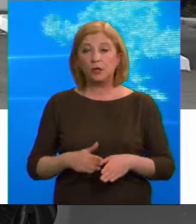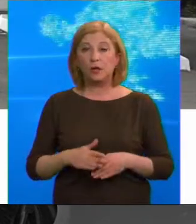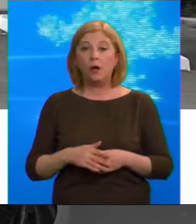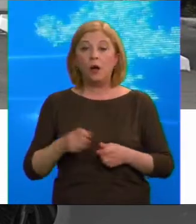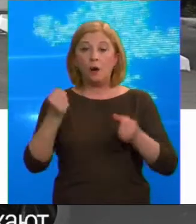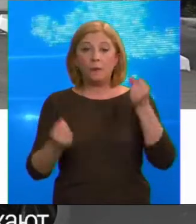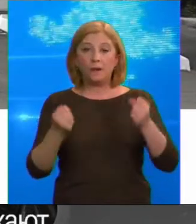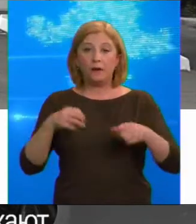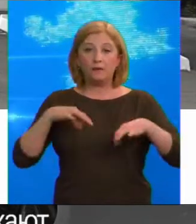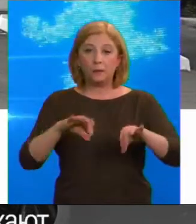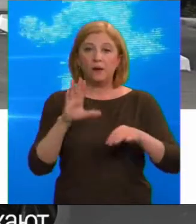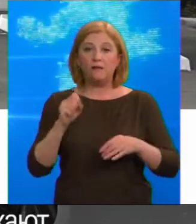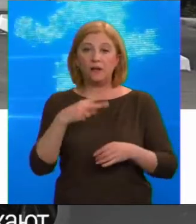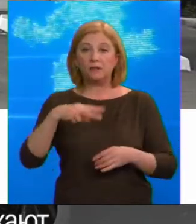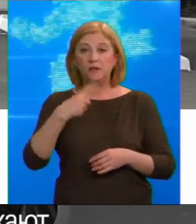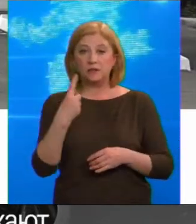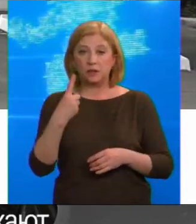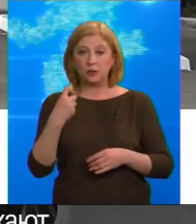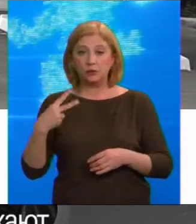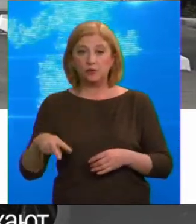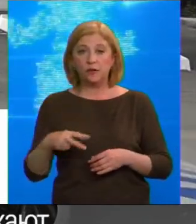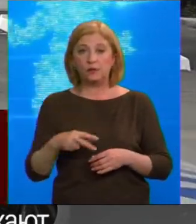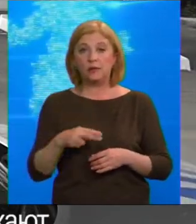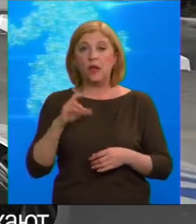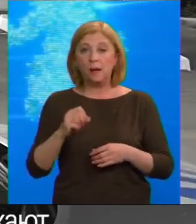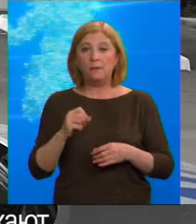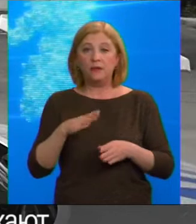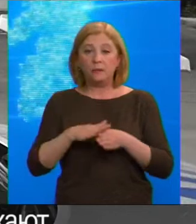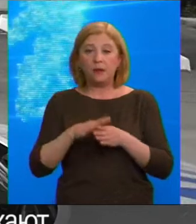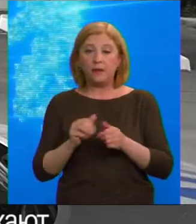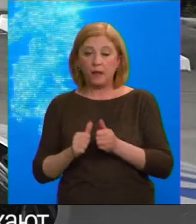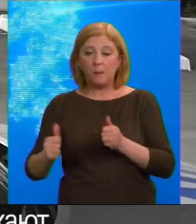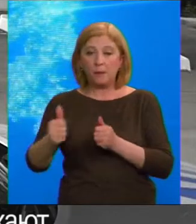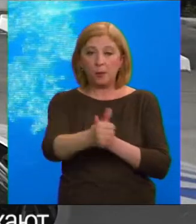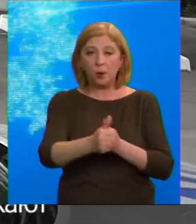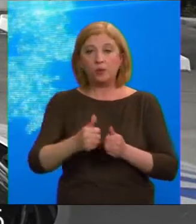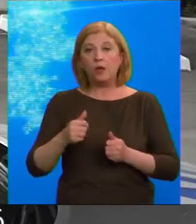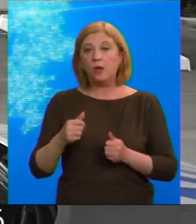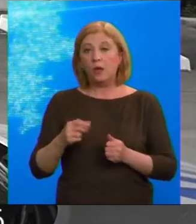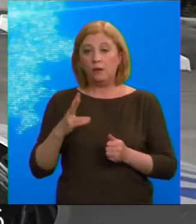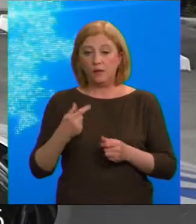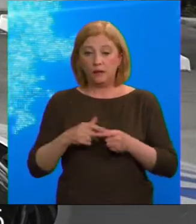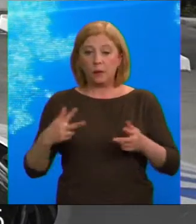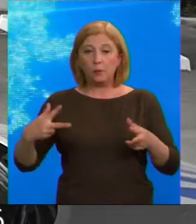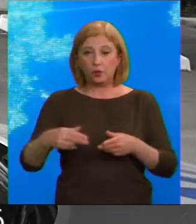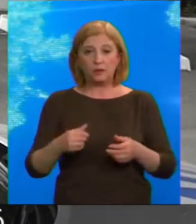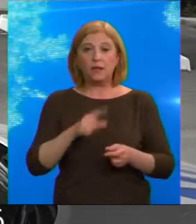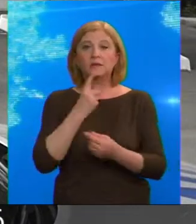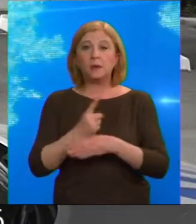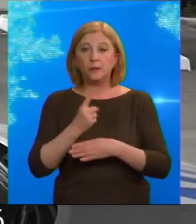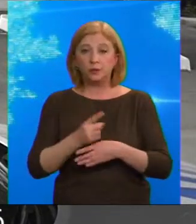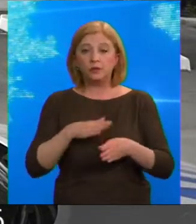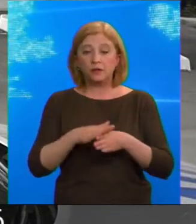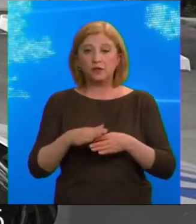управляя автомобилем ВАЗ-21-120, при выполнении маневра обгон на данном участке дороги запрещен,